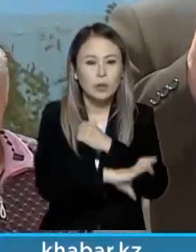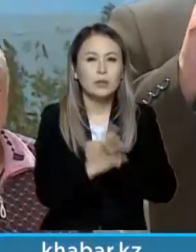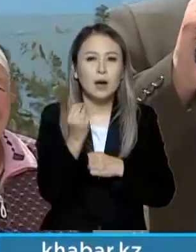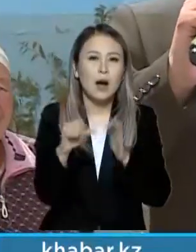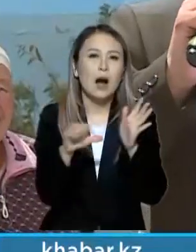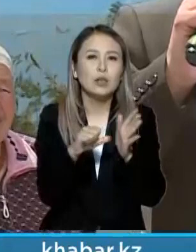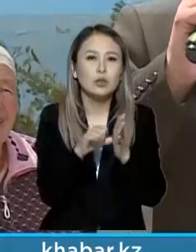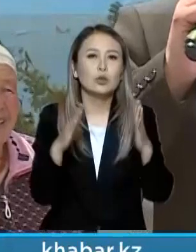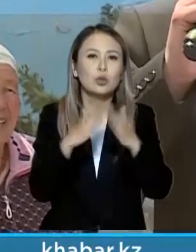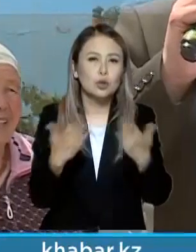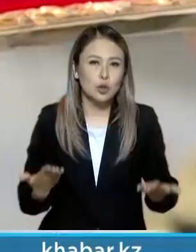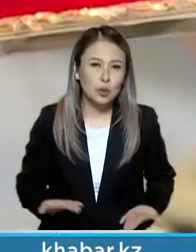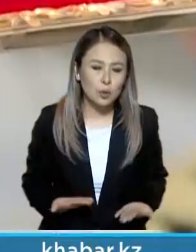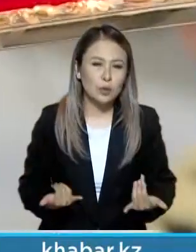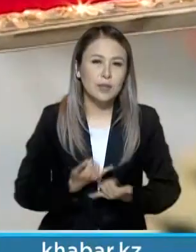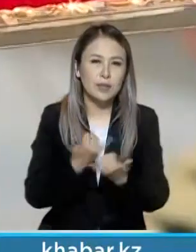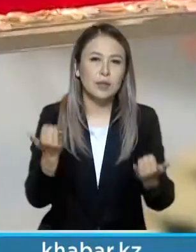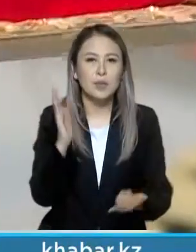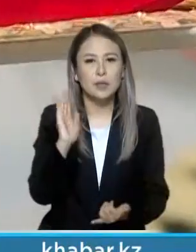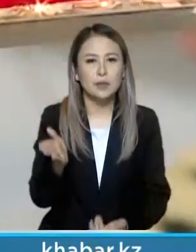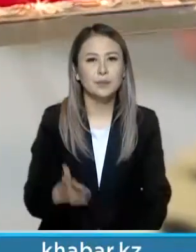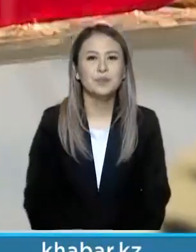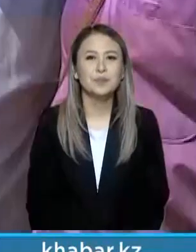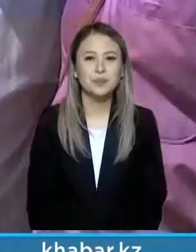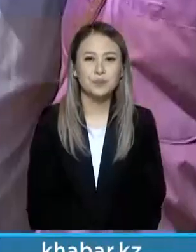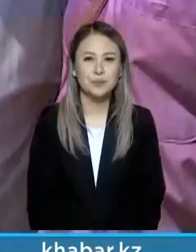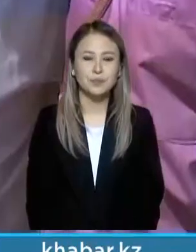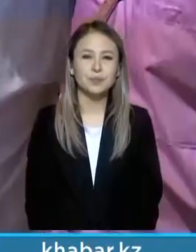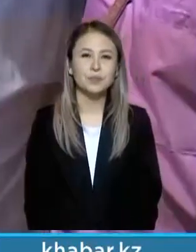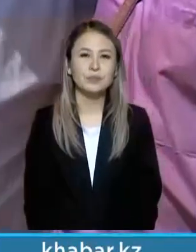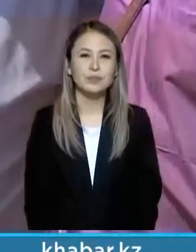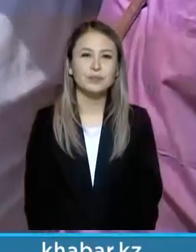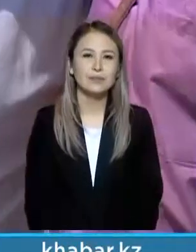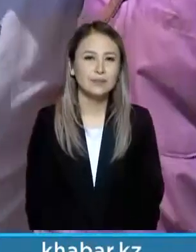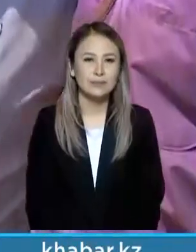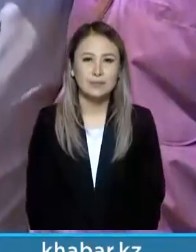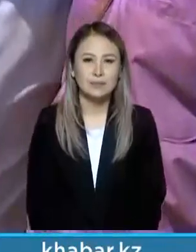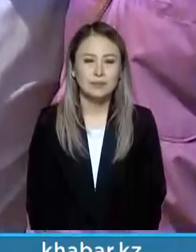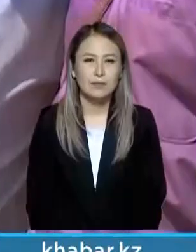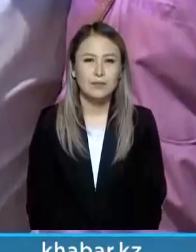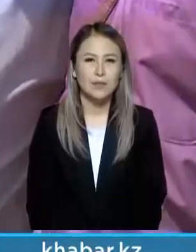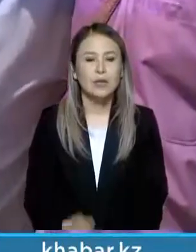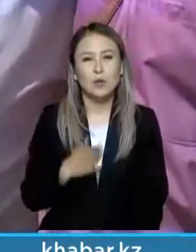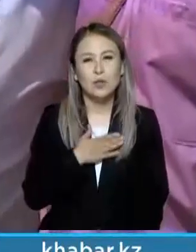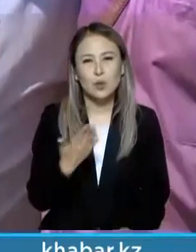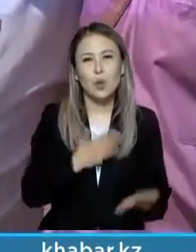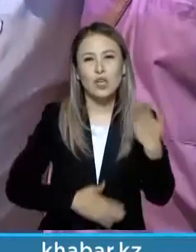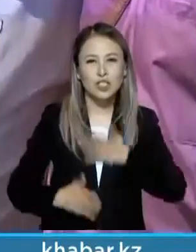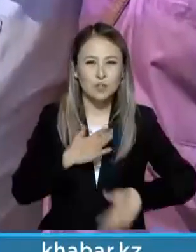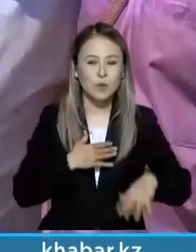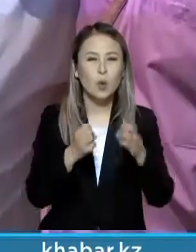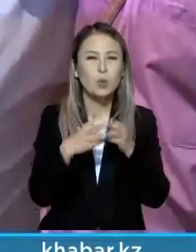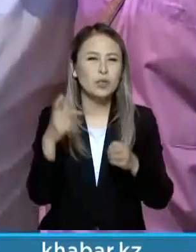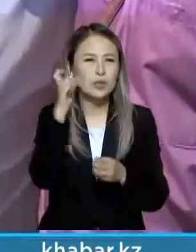тағы 6 тұрғын үй кешені қолданысқа беріледі. Мен осы қуанышымды 15 жыл күттім, көпбалалы